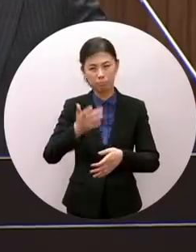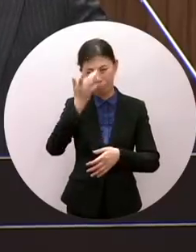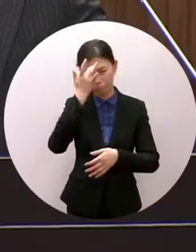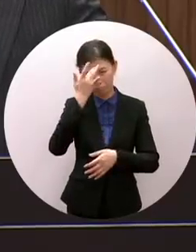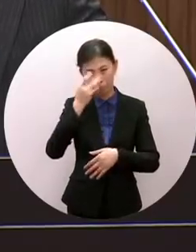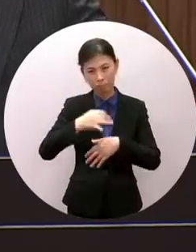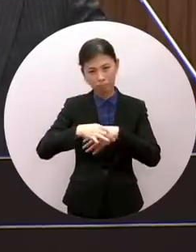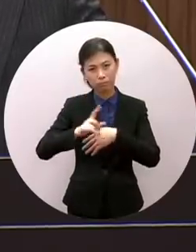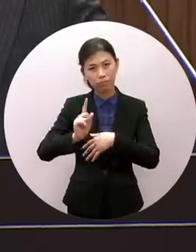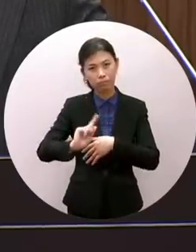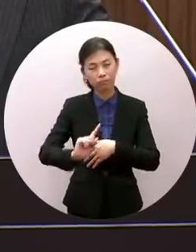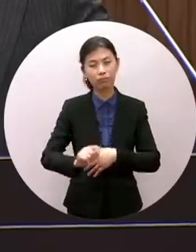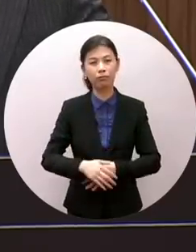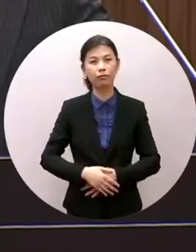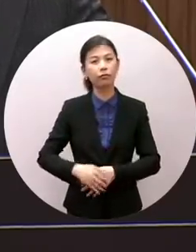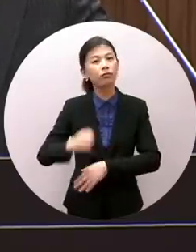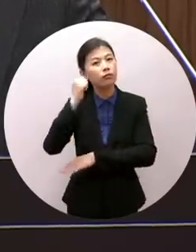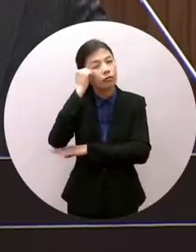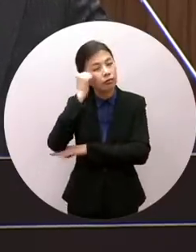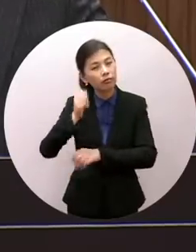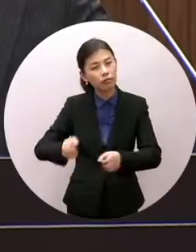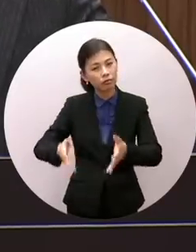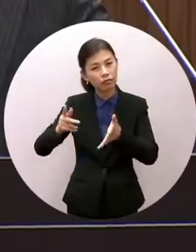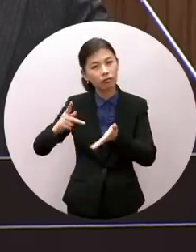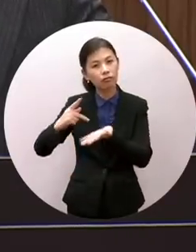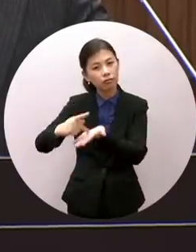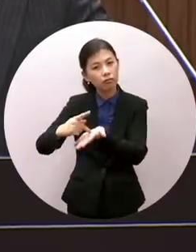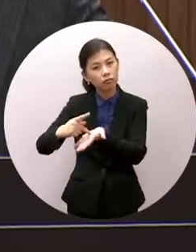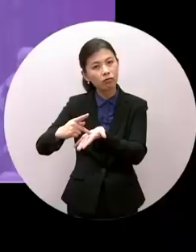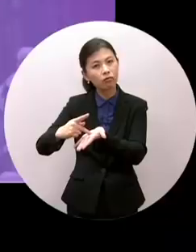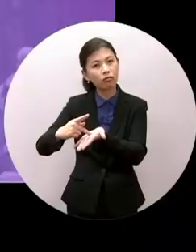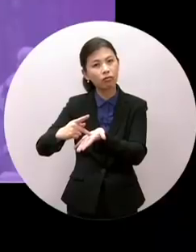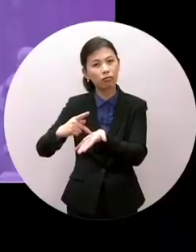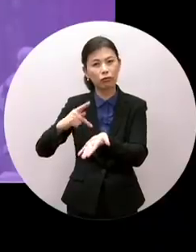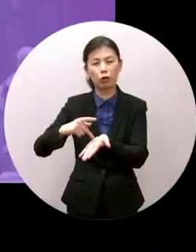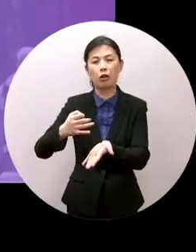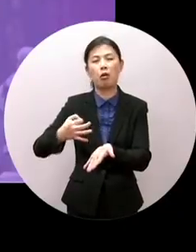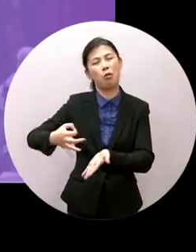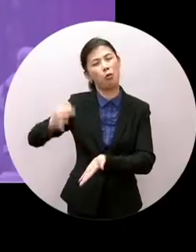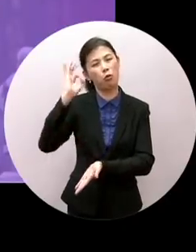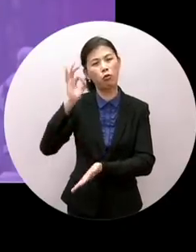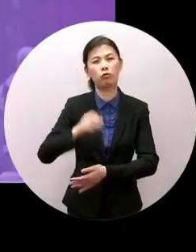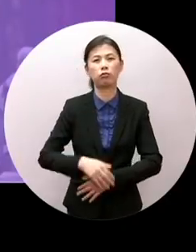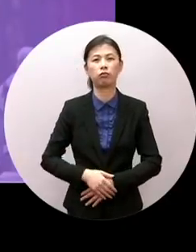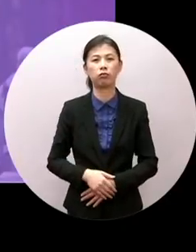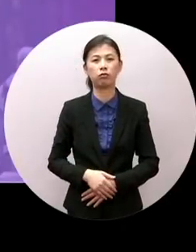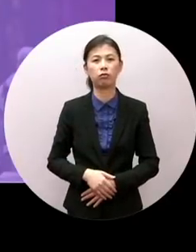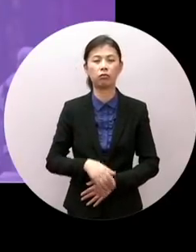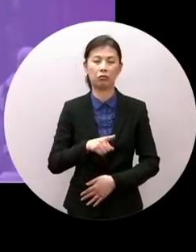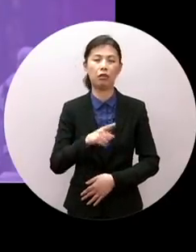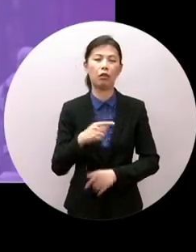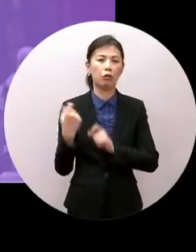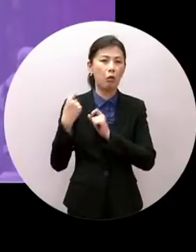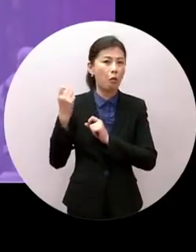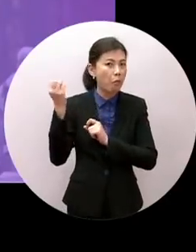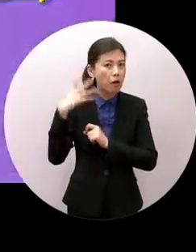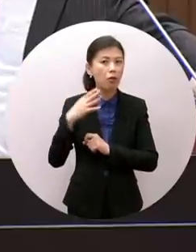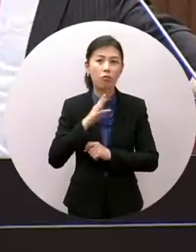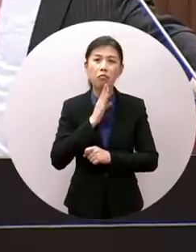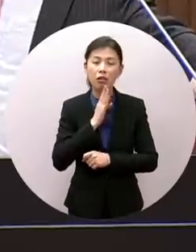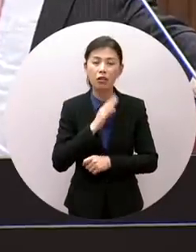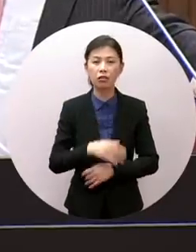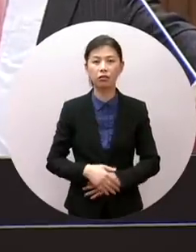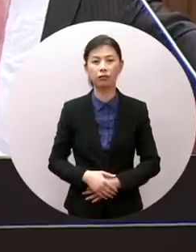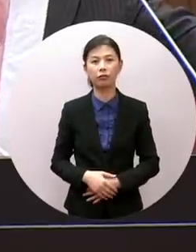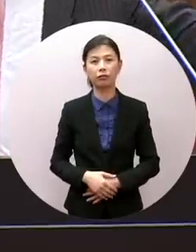碰到的这个住宅特别是租屋的部分，都租金太高。我想这个院长最近也听过，来，我们往下看。